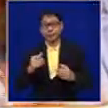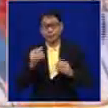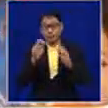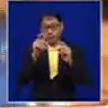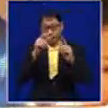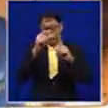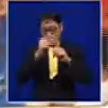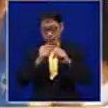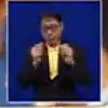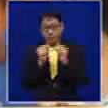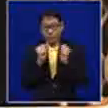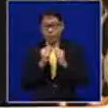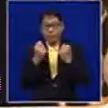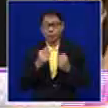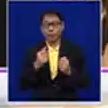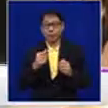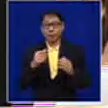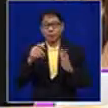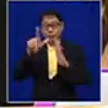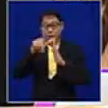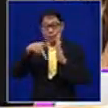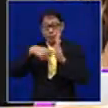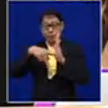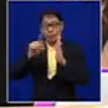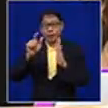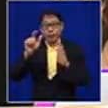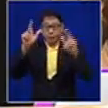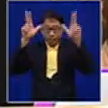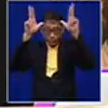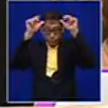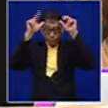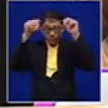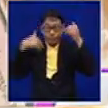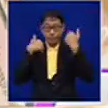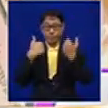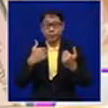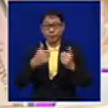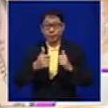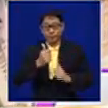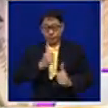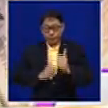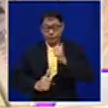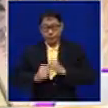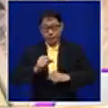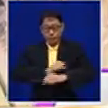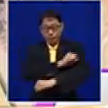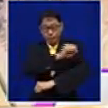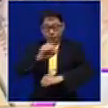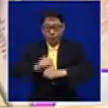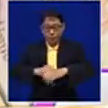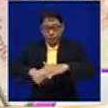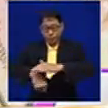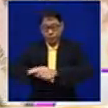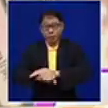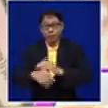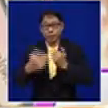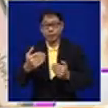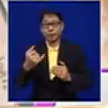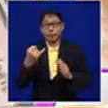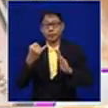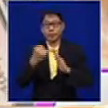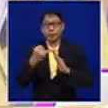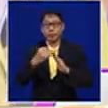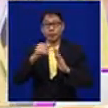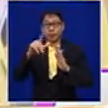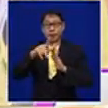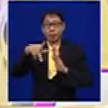าวและของดีนครลำปางนะคะจัดอยู่ที่เวทีการแสดงกลางบริเวณสนามฟุตบอล2สนามกีฬากลางหนองกระทิงตำบ